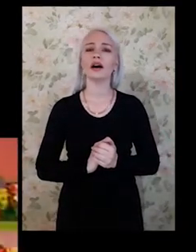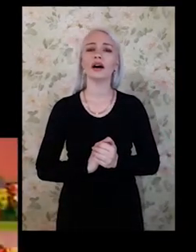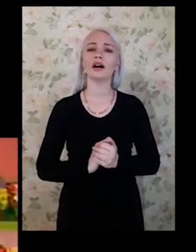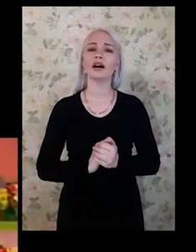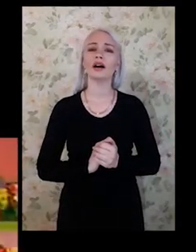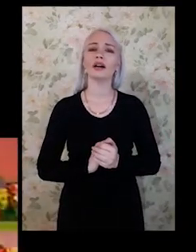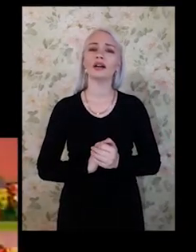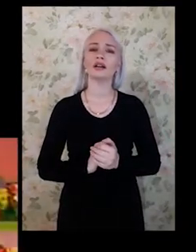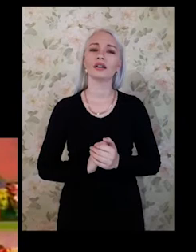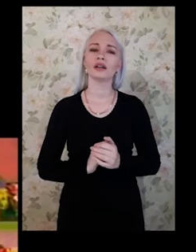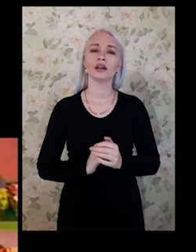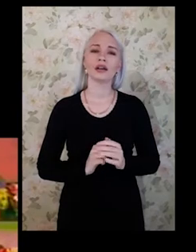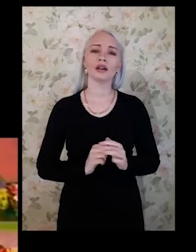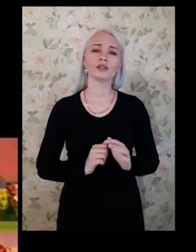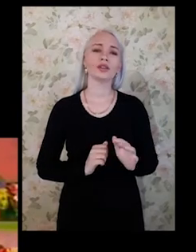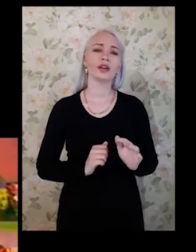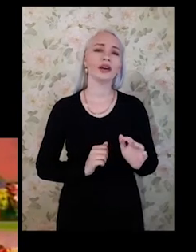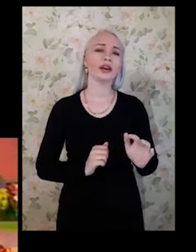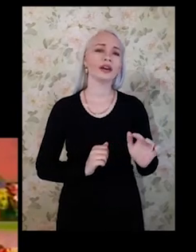сына